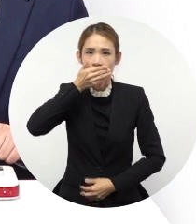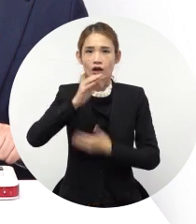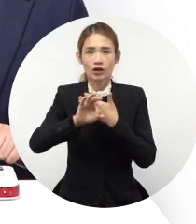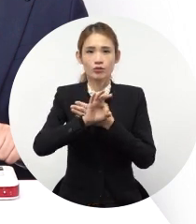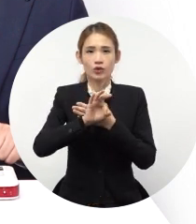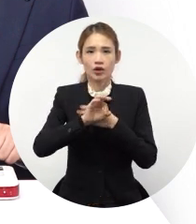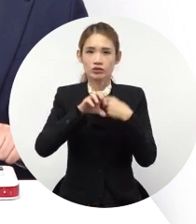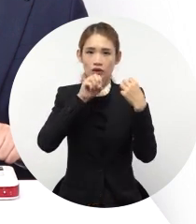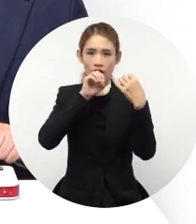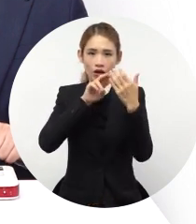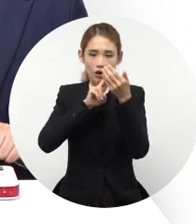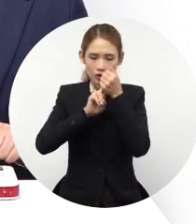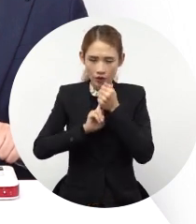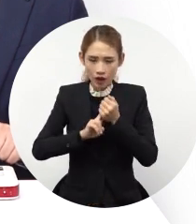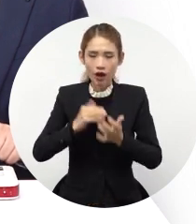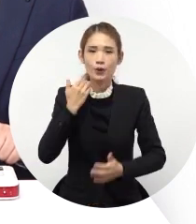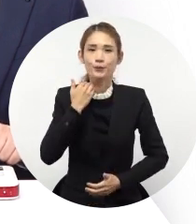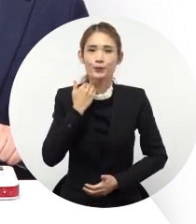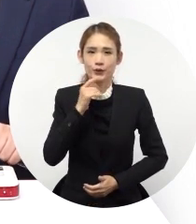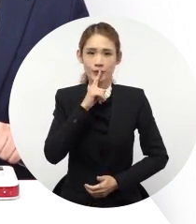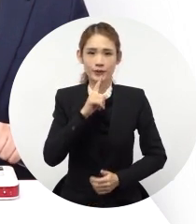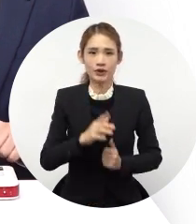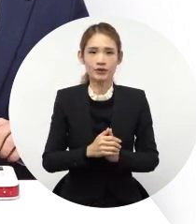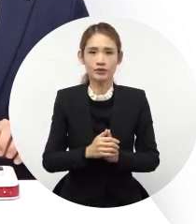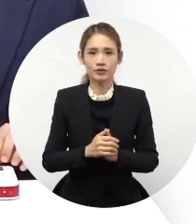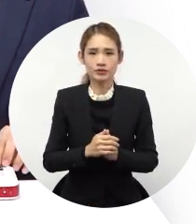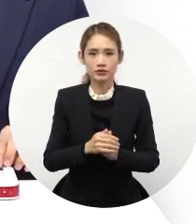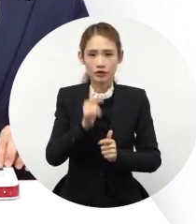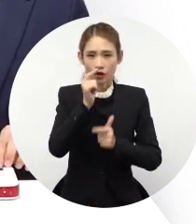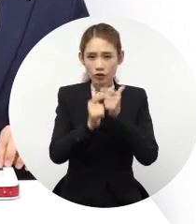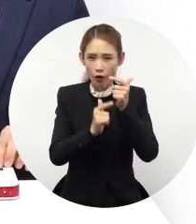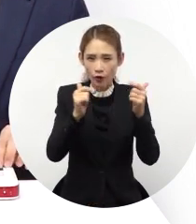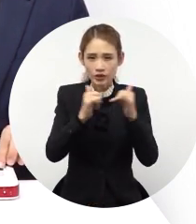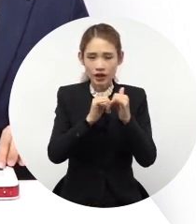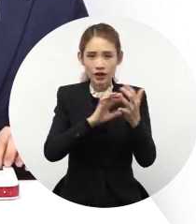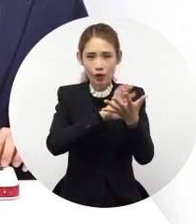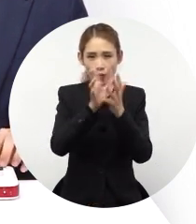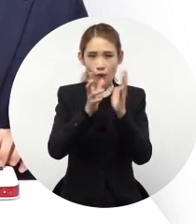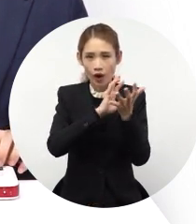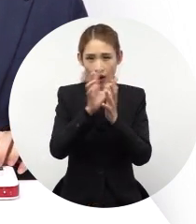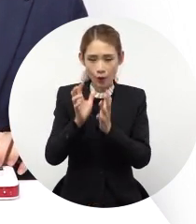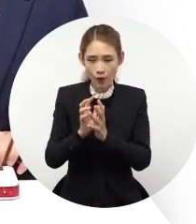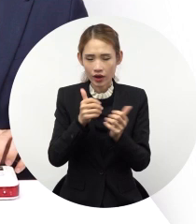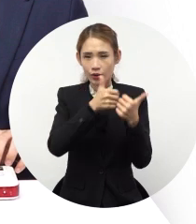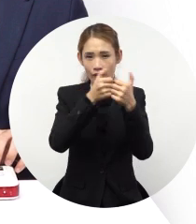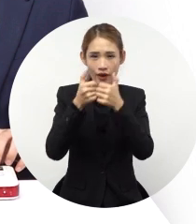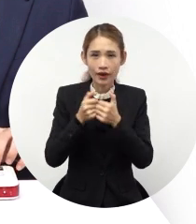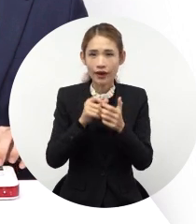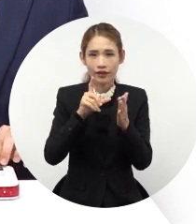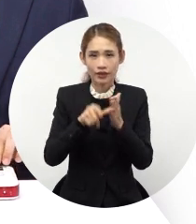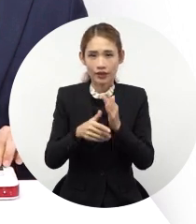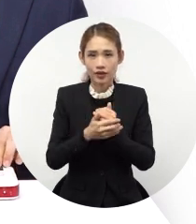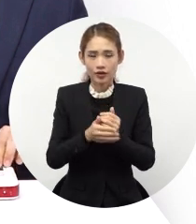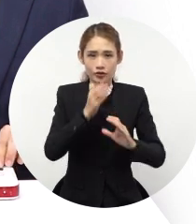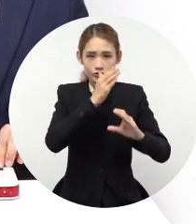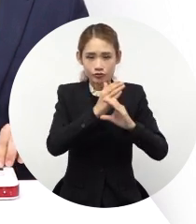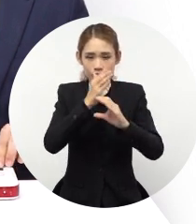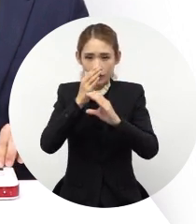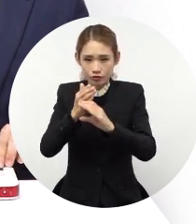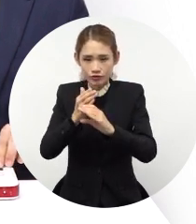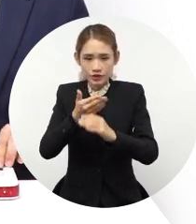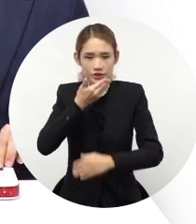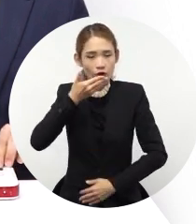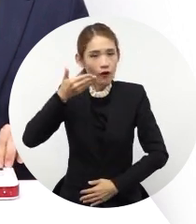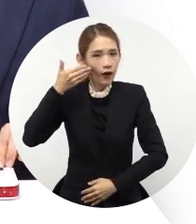상대방이 하는 말이 제대로 보이지 않기 때문이겠죠. 그리고 여러 사람과 함께 이야기를 하거나 회의를 할 경우에는